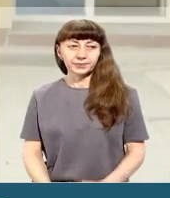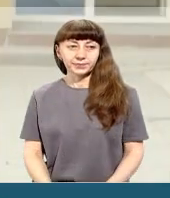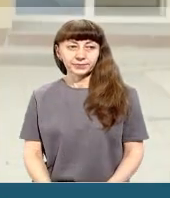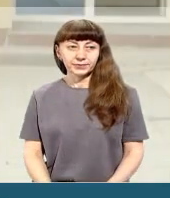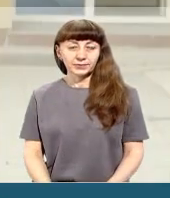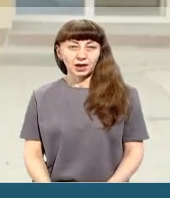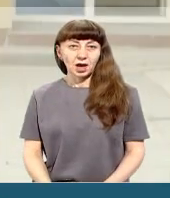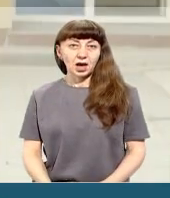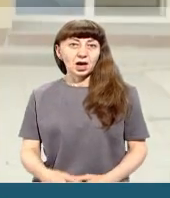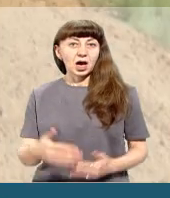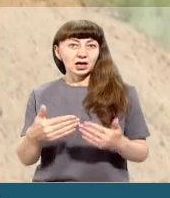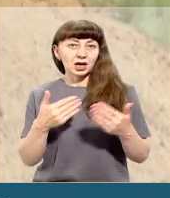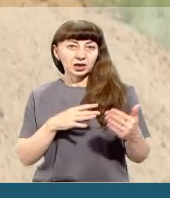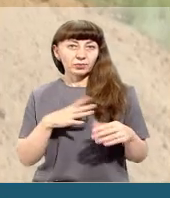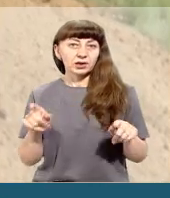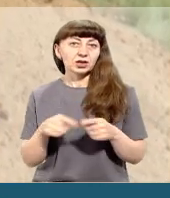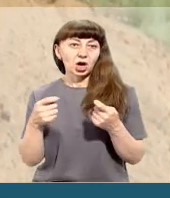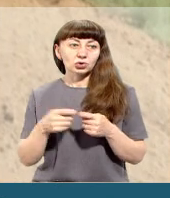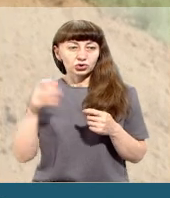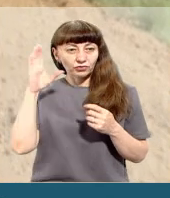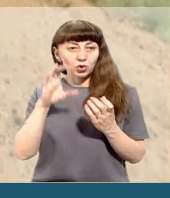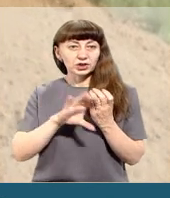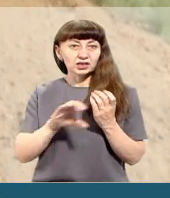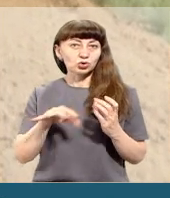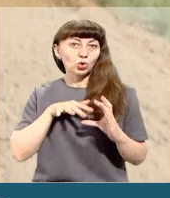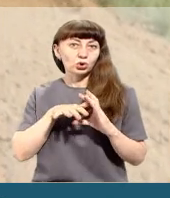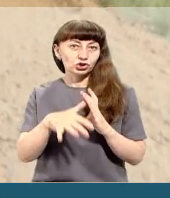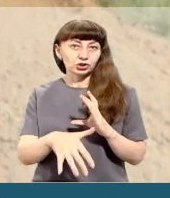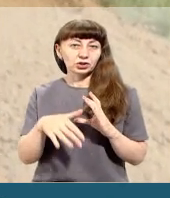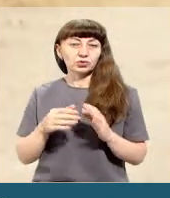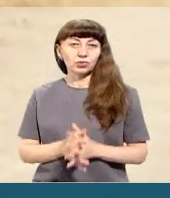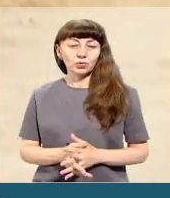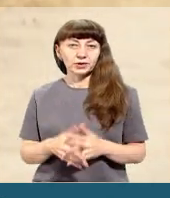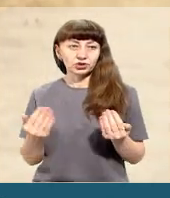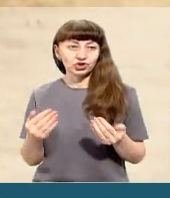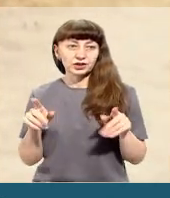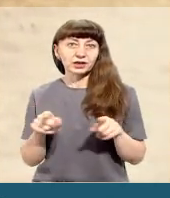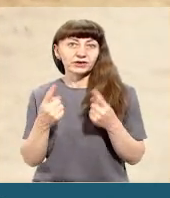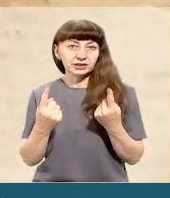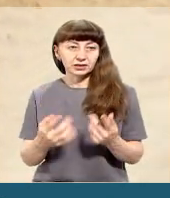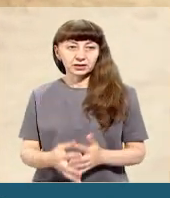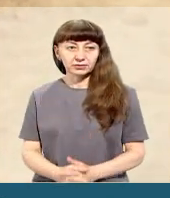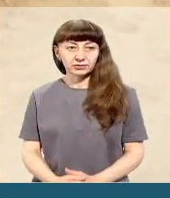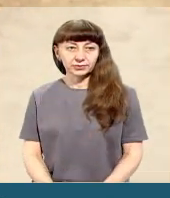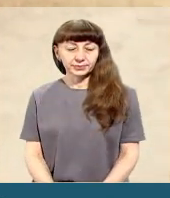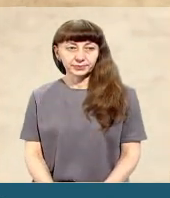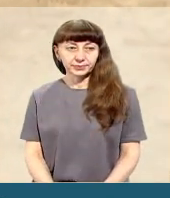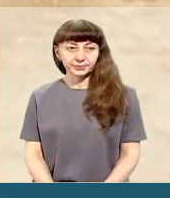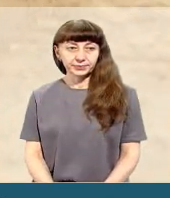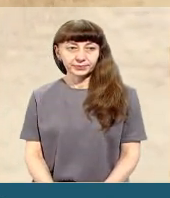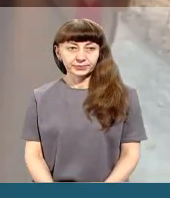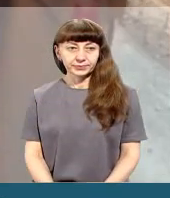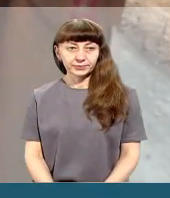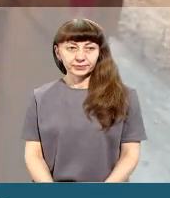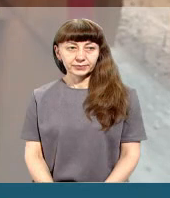алынып, енді қаражат сұрап жатырмыз. Сөйтіп биыл Амангелді ауданында су бұзған жолдар толық қалпына келтірілуі тиіс. Жалпы облыс